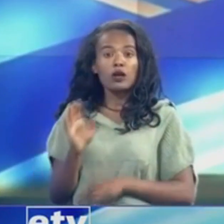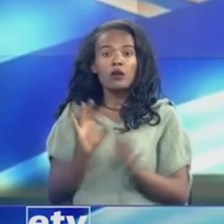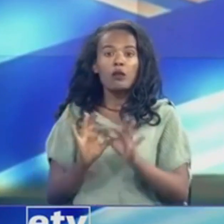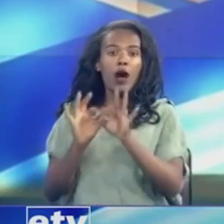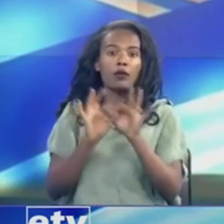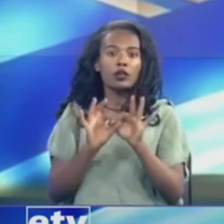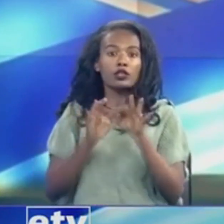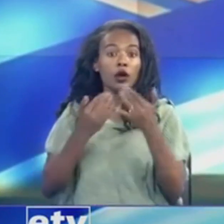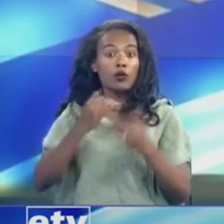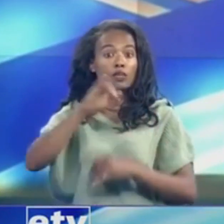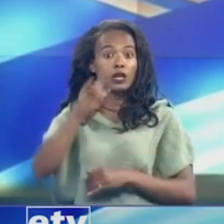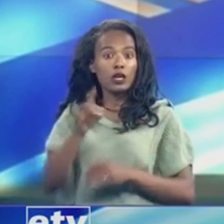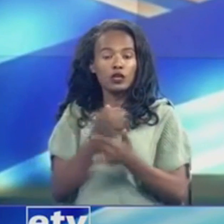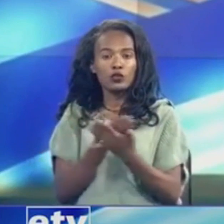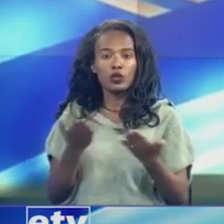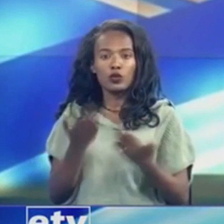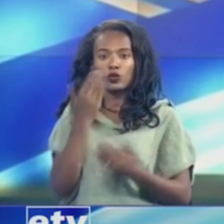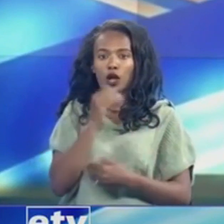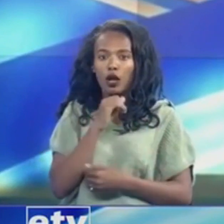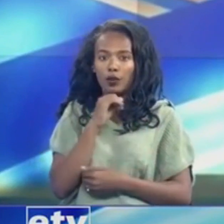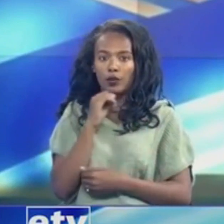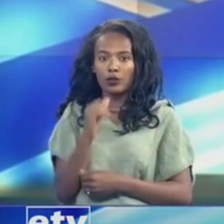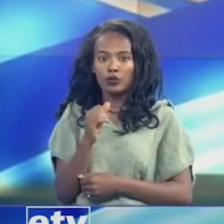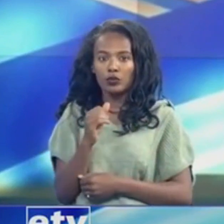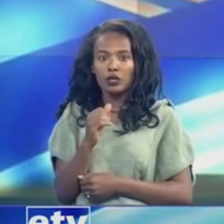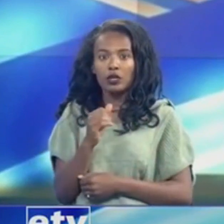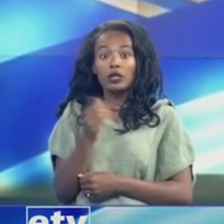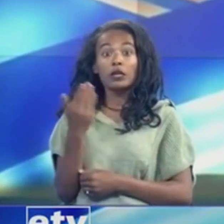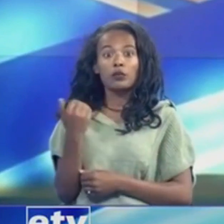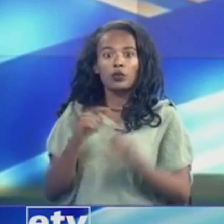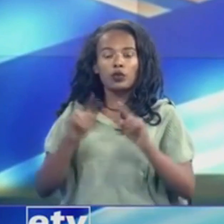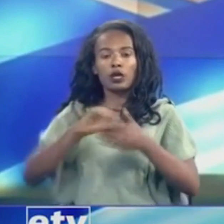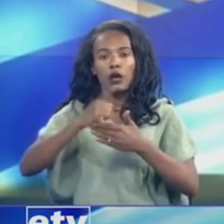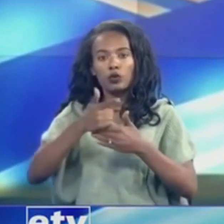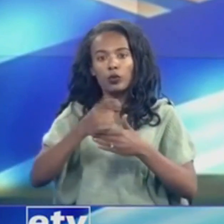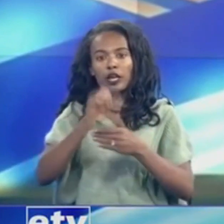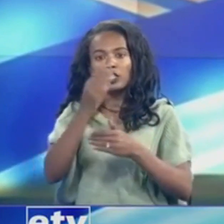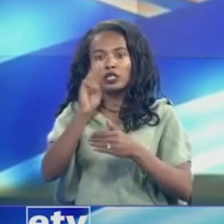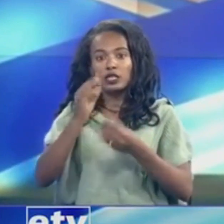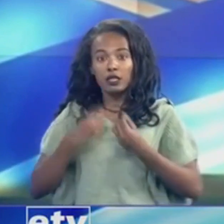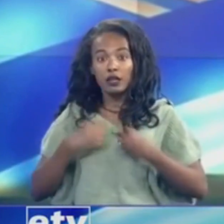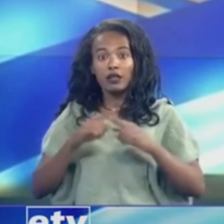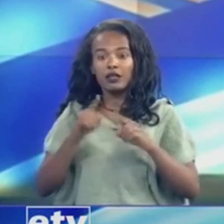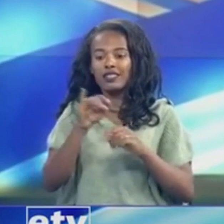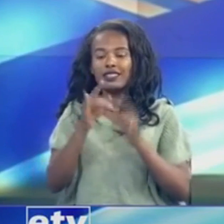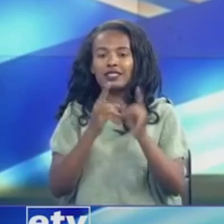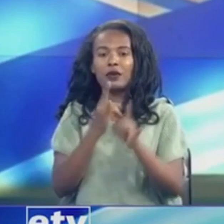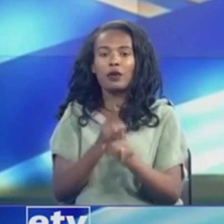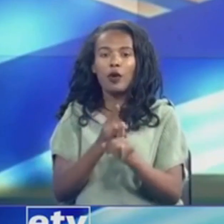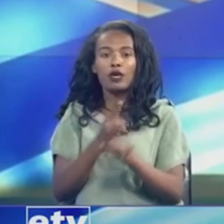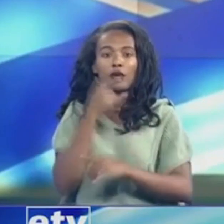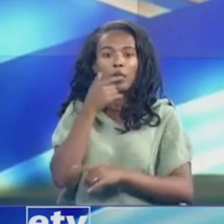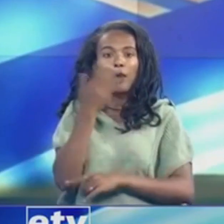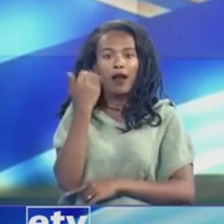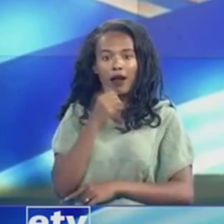ማህበራችንም ደግሞ አሁን የጠየቅናቸው ነገሮች አልነበሩትም ማለት አክቹአሊ ነበሩን ላፕቶፕ ኤጀንሲ ሰጠን ግን እንደዚህ ዘመናዊ